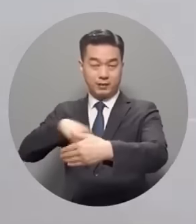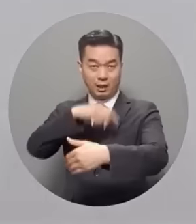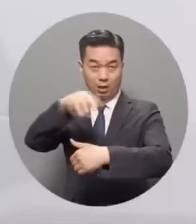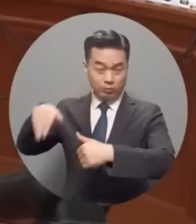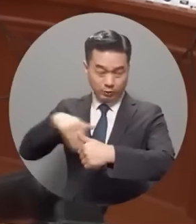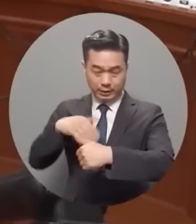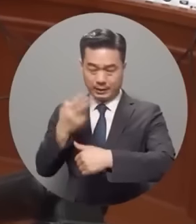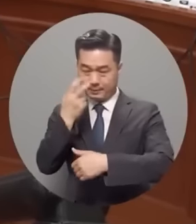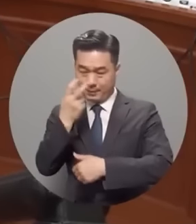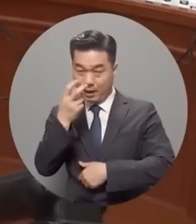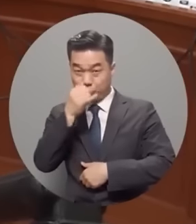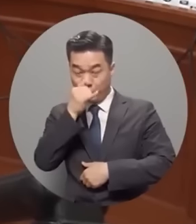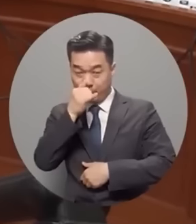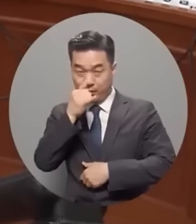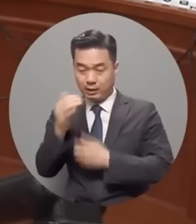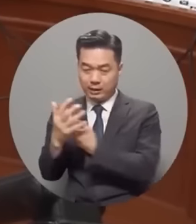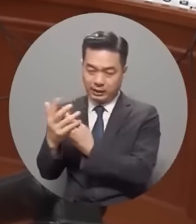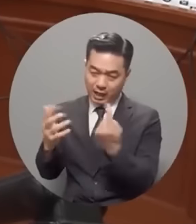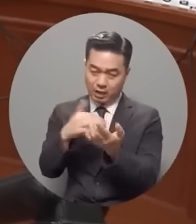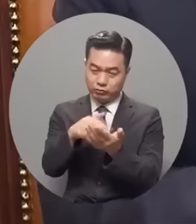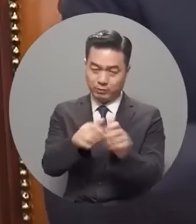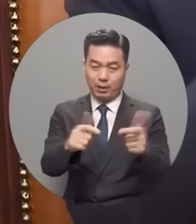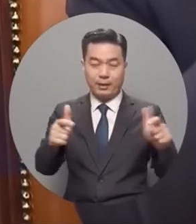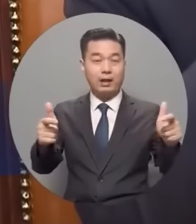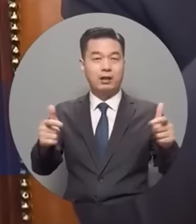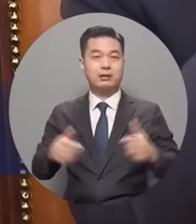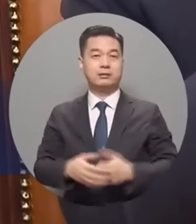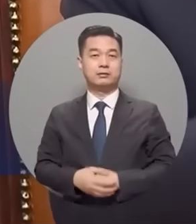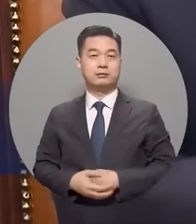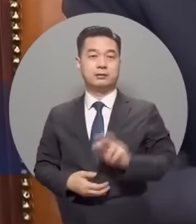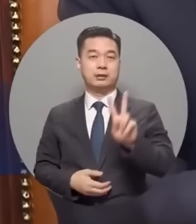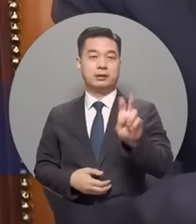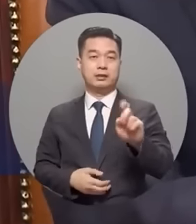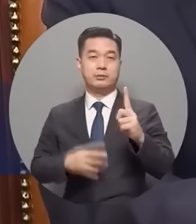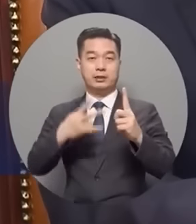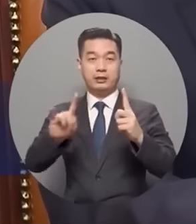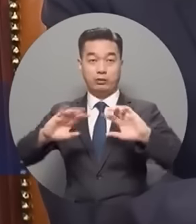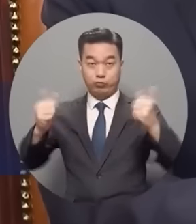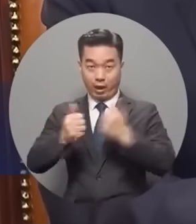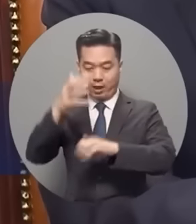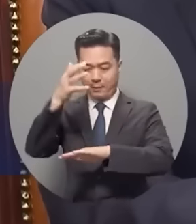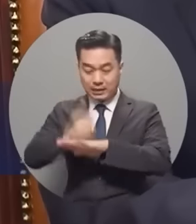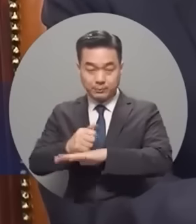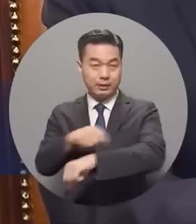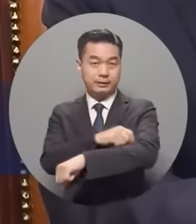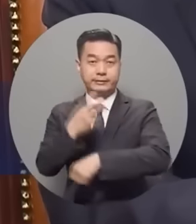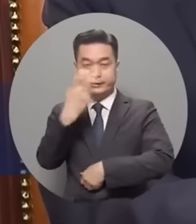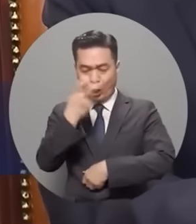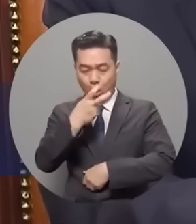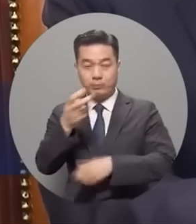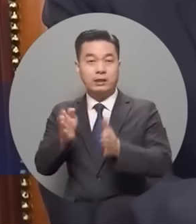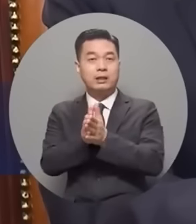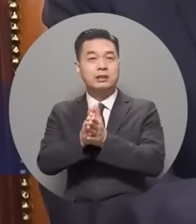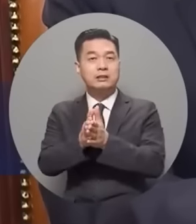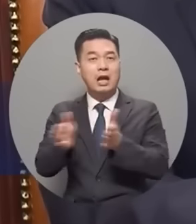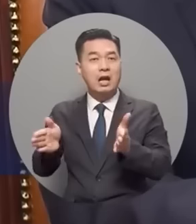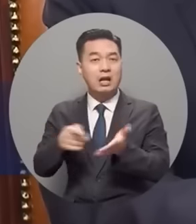있지만 이탈표는 계속 늘고 있는 겁니다. 21대 국회 마지막에 특검을 시작하자라는